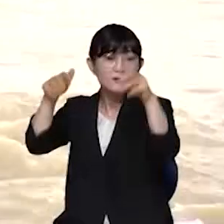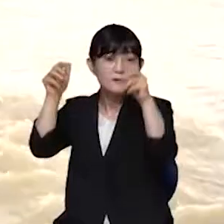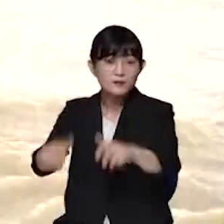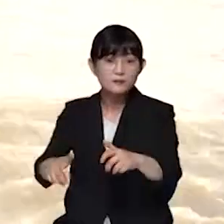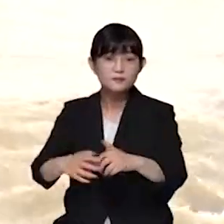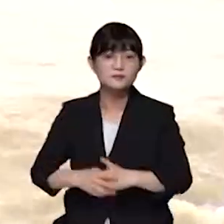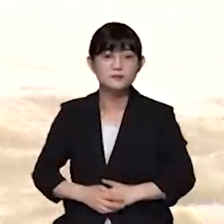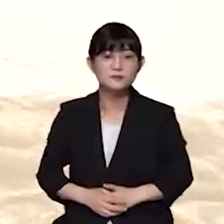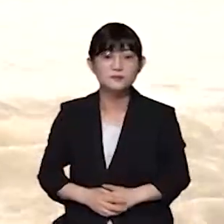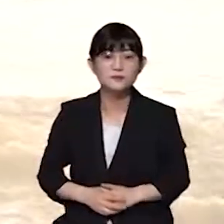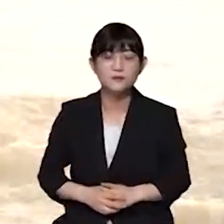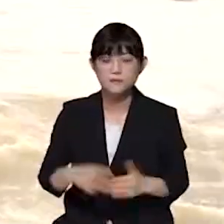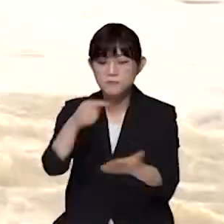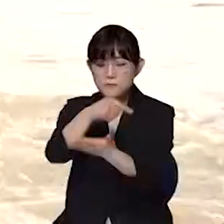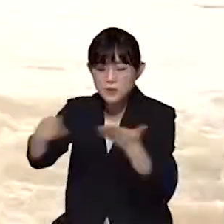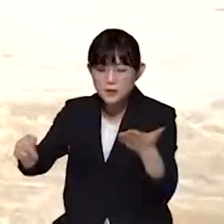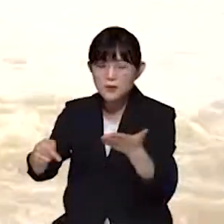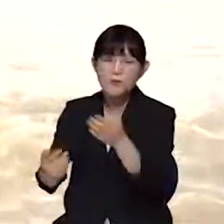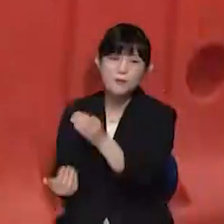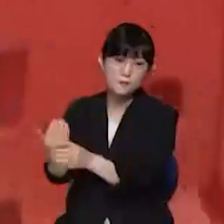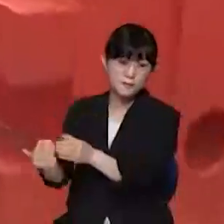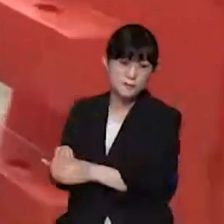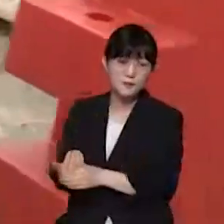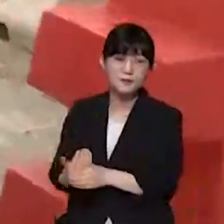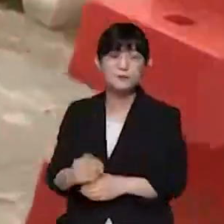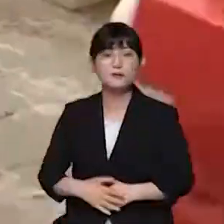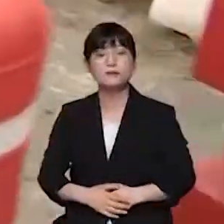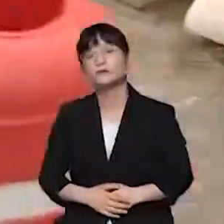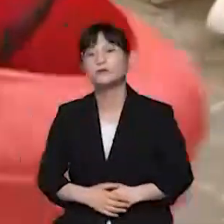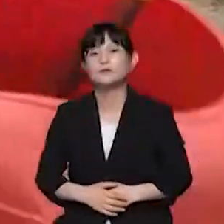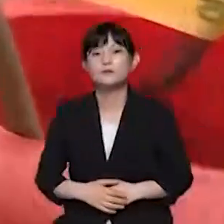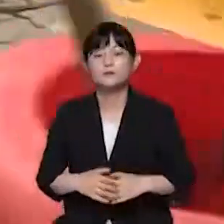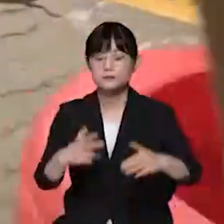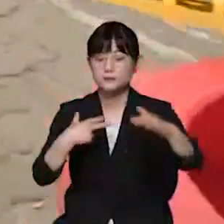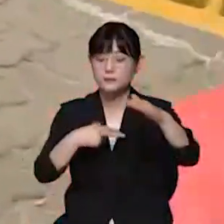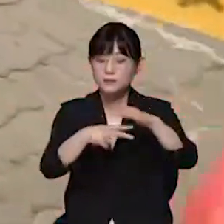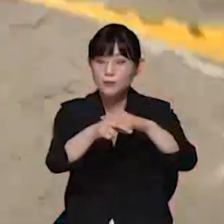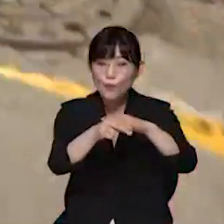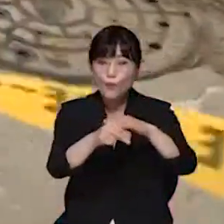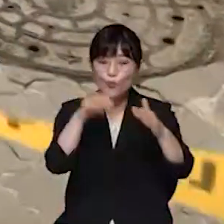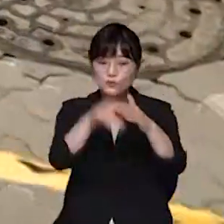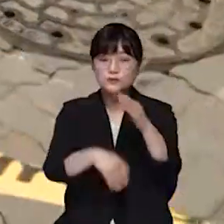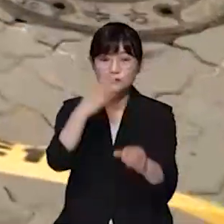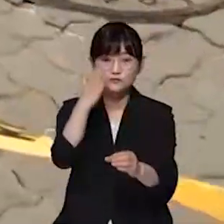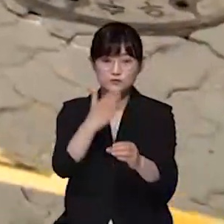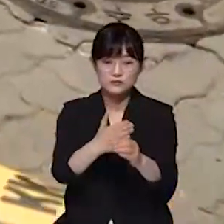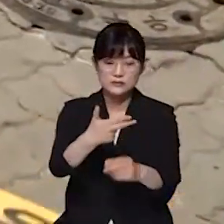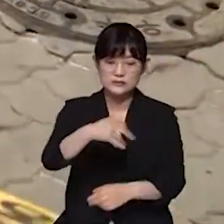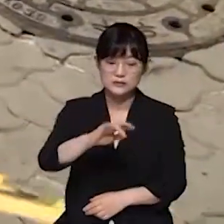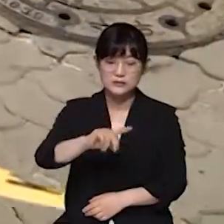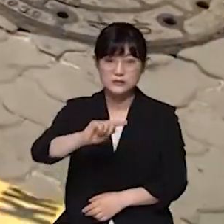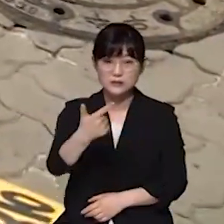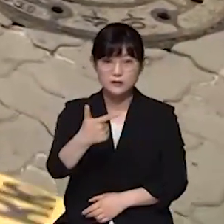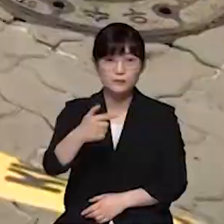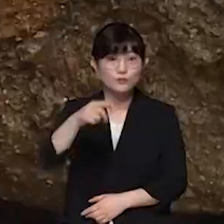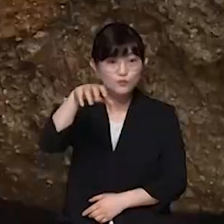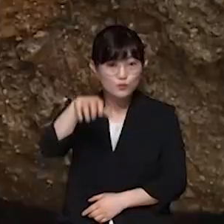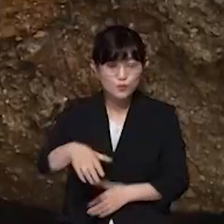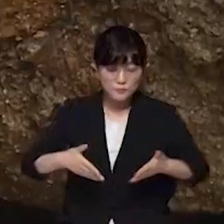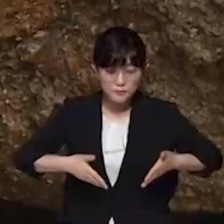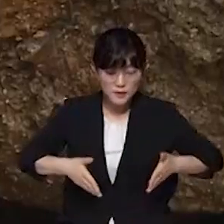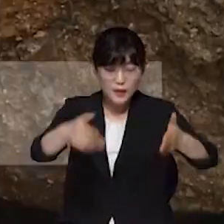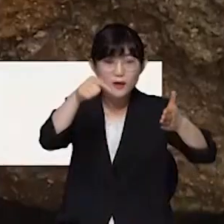내리면서 일부 피해도 발생했습니다. 도시철도 2호선 공사가 진행 중인 광주시 지산동의 한 인도에선